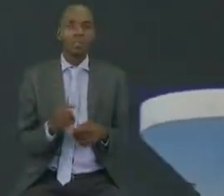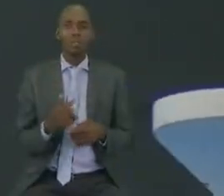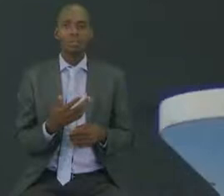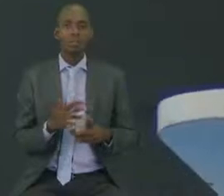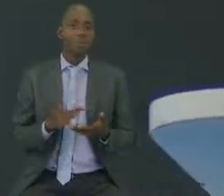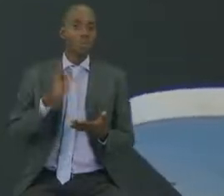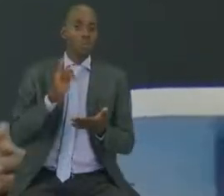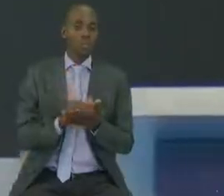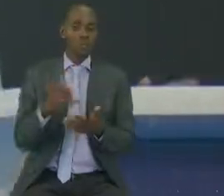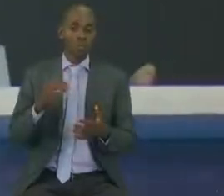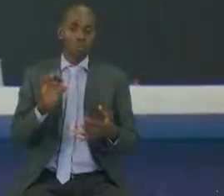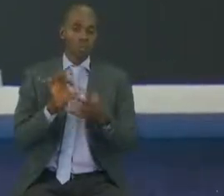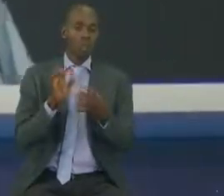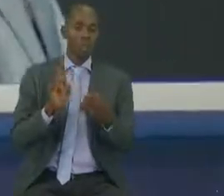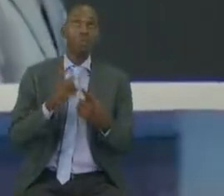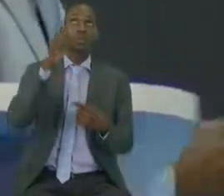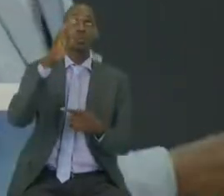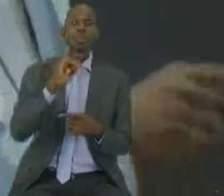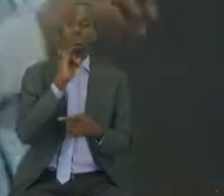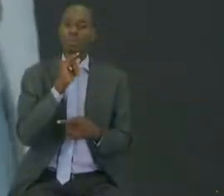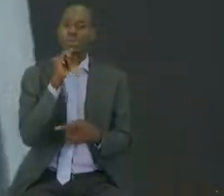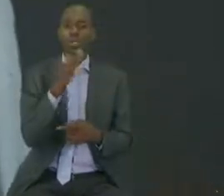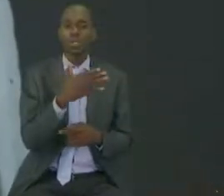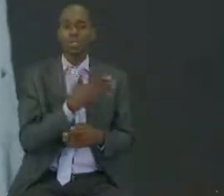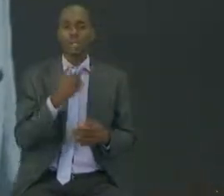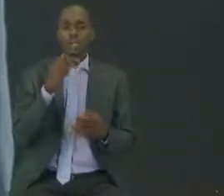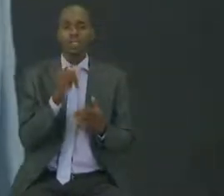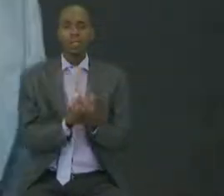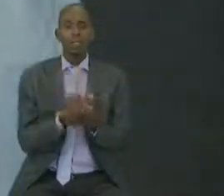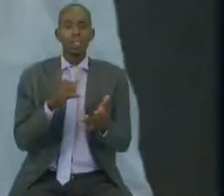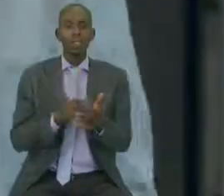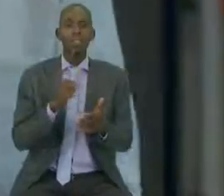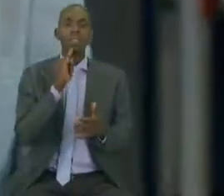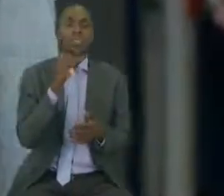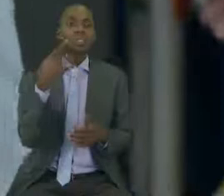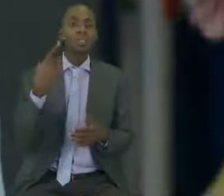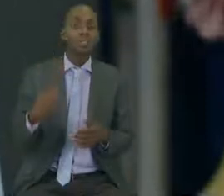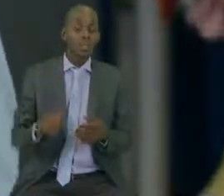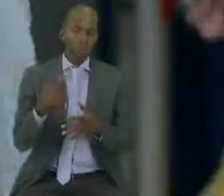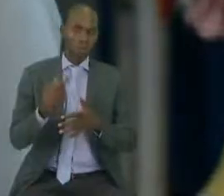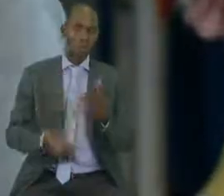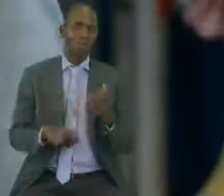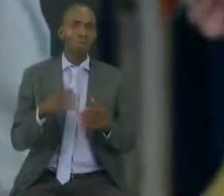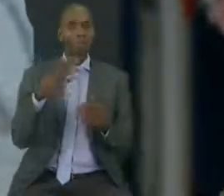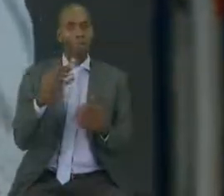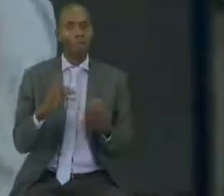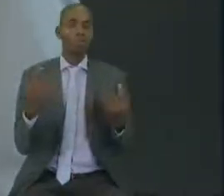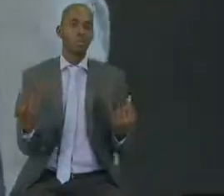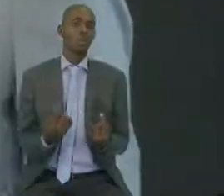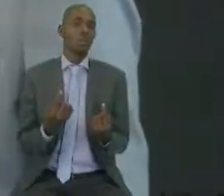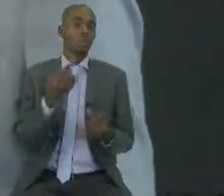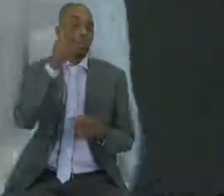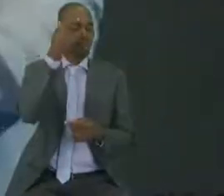la savoir qu'on est connecté à Dieu n'est plus là. Et il dit que c'est le salaire que nous recevons